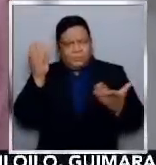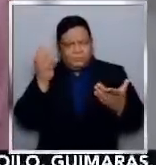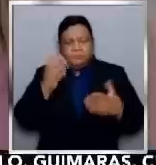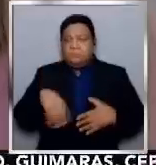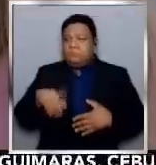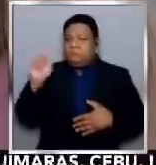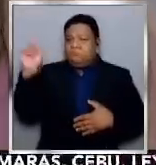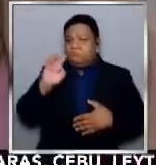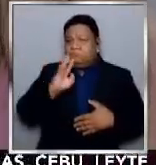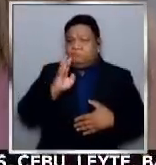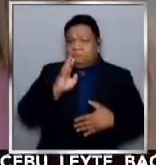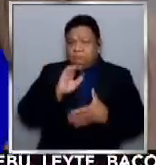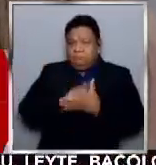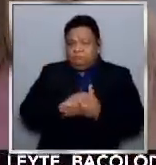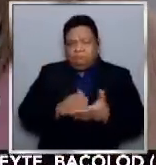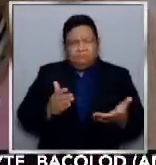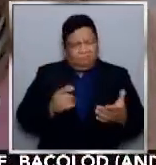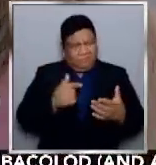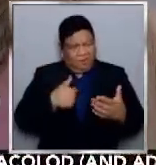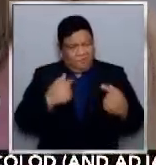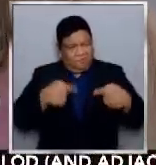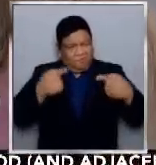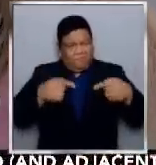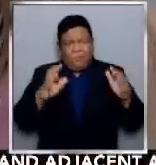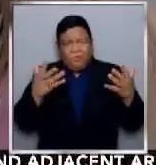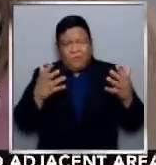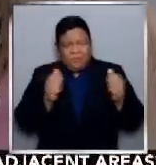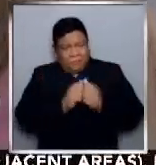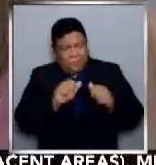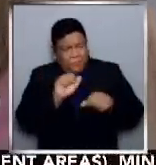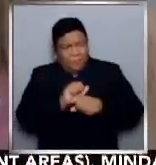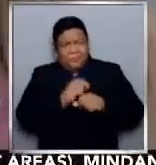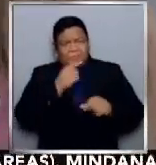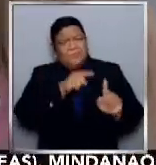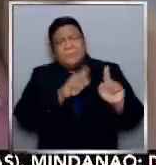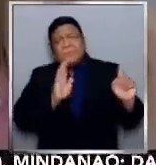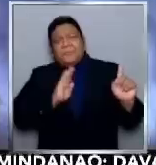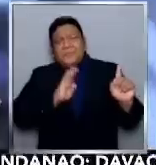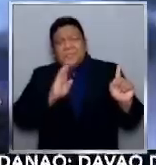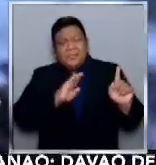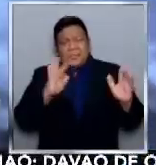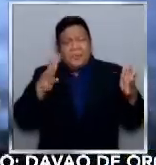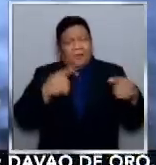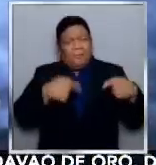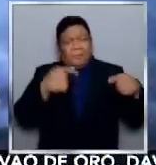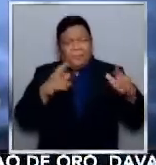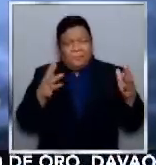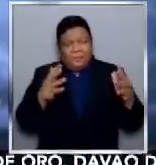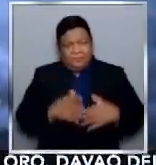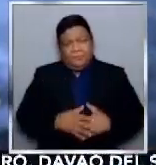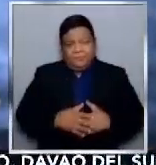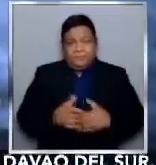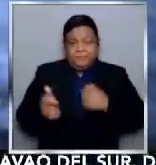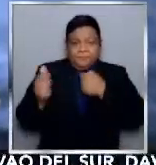Mabait yun. Kahit yung mga kasama niya sa trabaho, mabait daw, hindi daw, wala daw kaaway doon. Inalam na ng Las Piñas